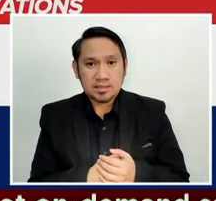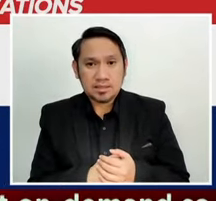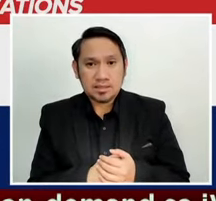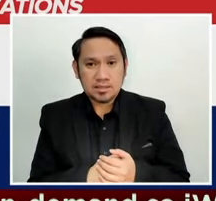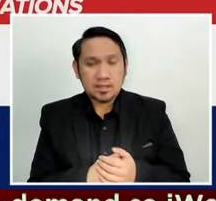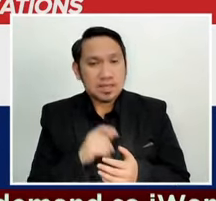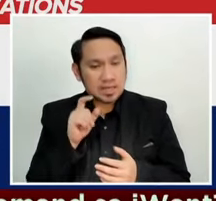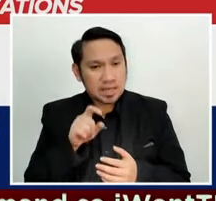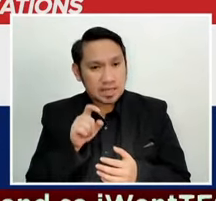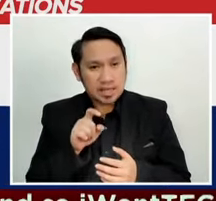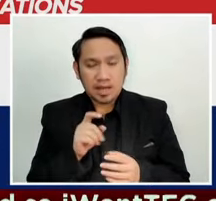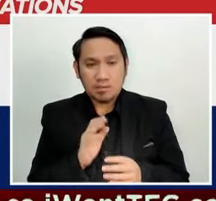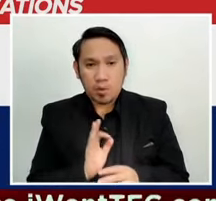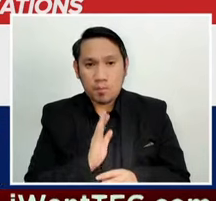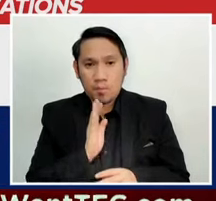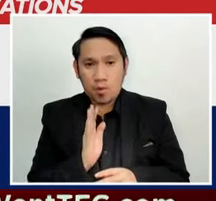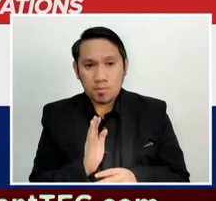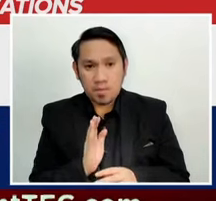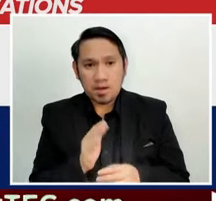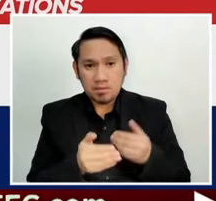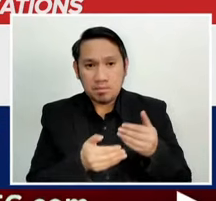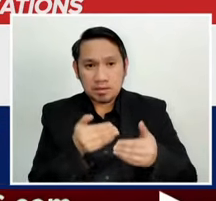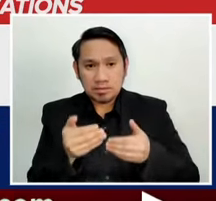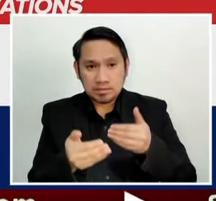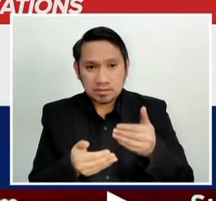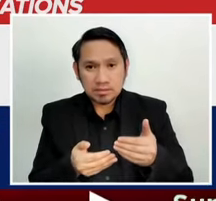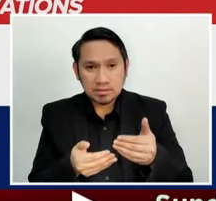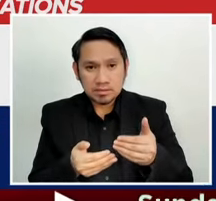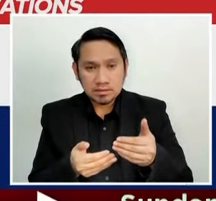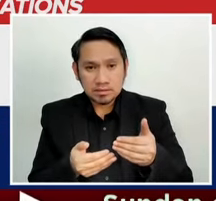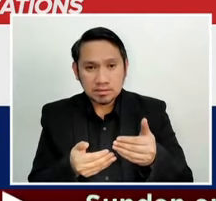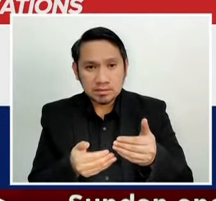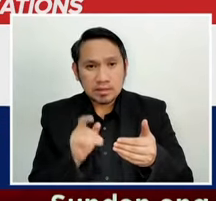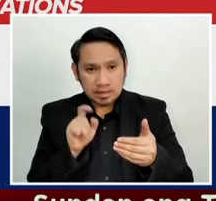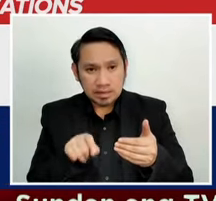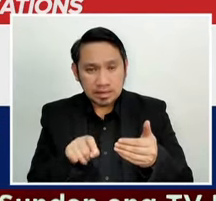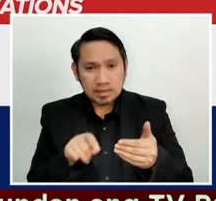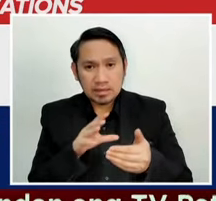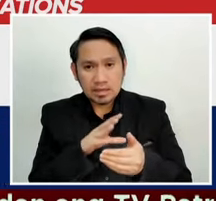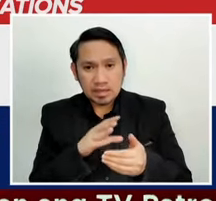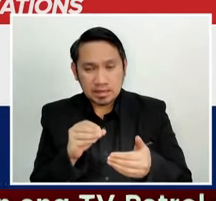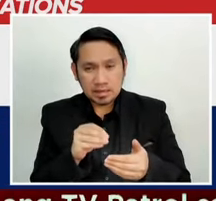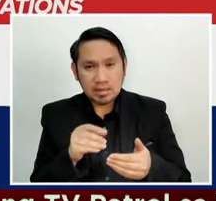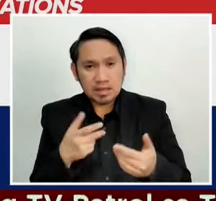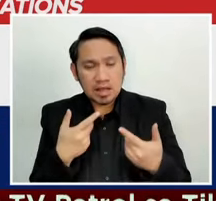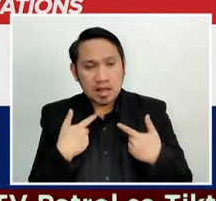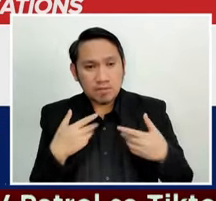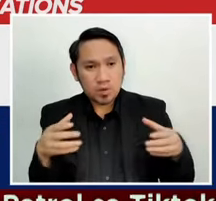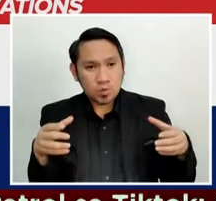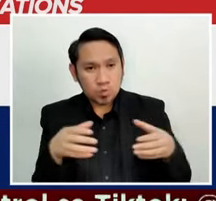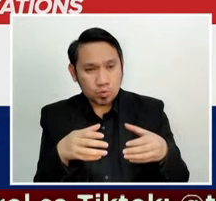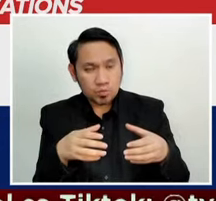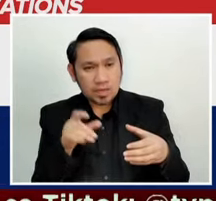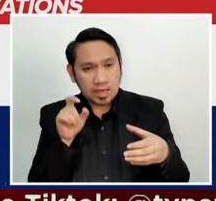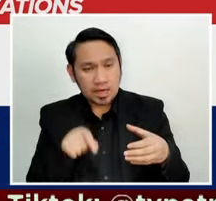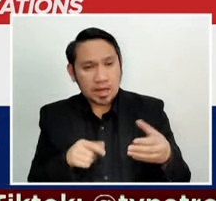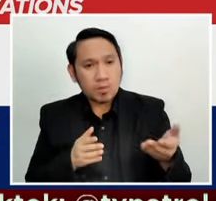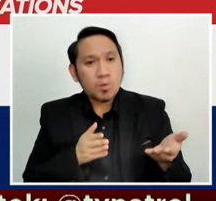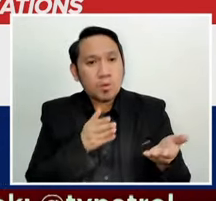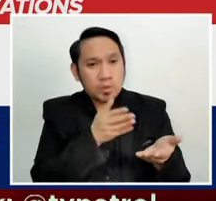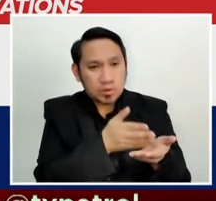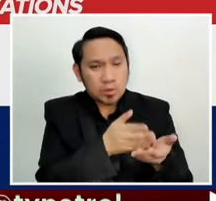formal process. In fact, merong regulatory body na pwedeng lapitan, no? Kasi